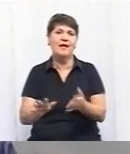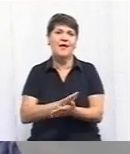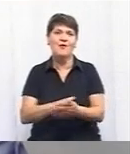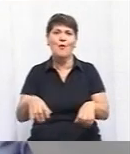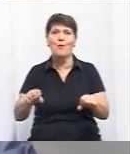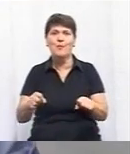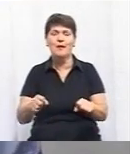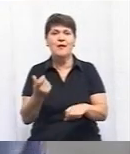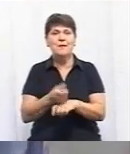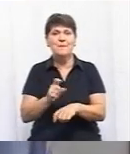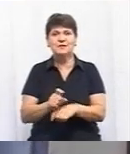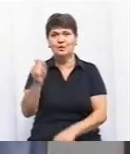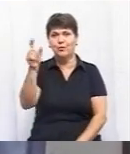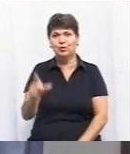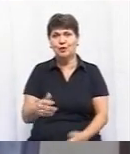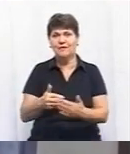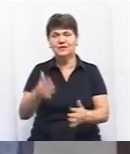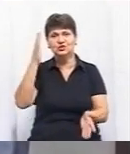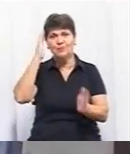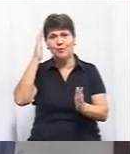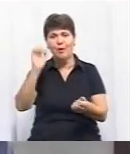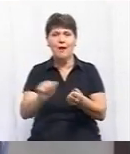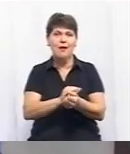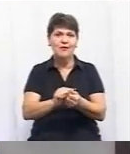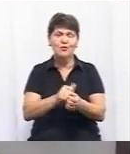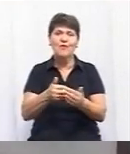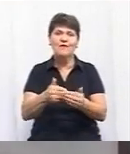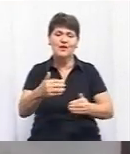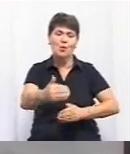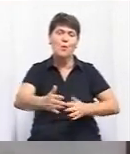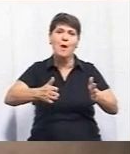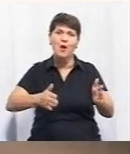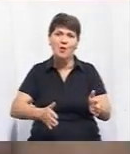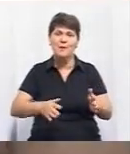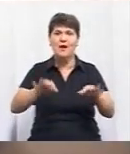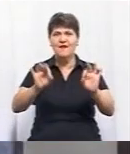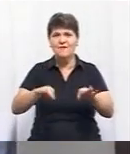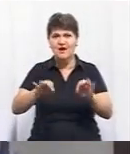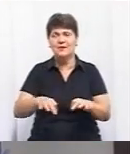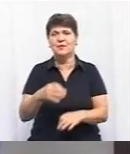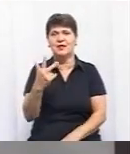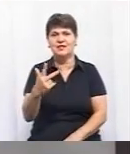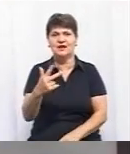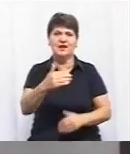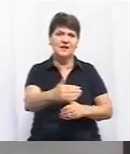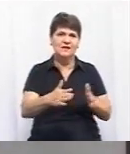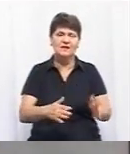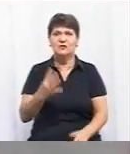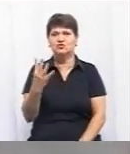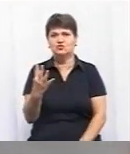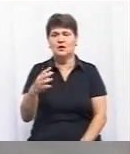бутилки від шампуні, картони від упаковок від тих же самих фар. Великих 3 пакети, 4 в